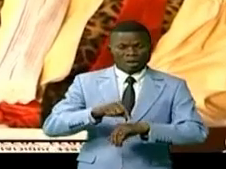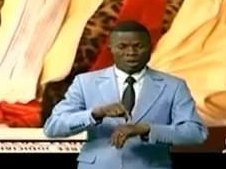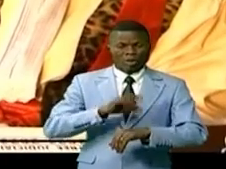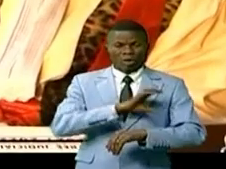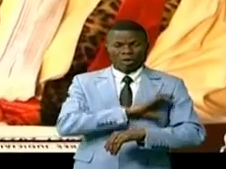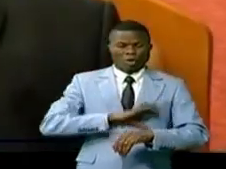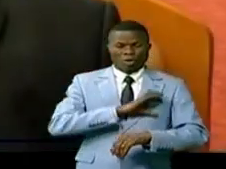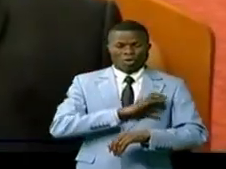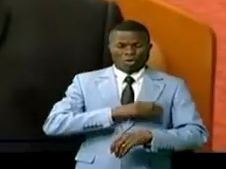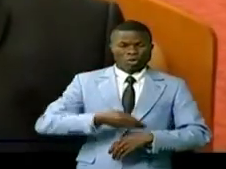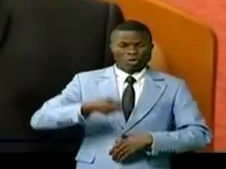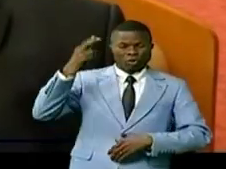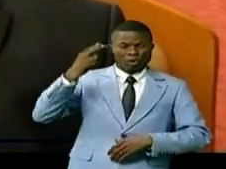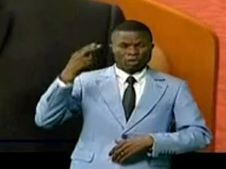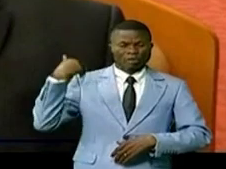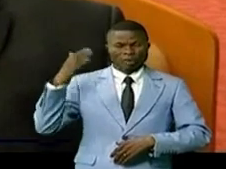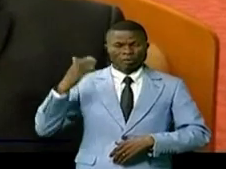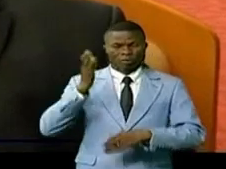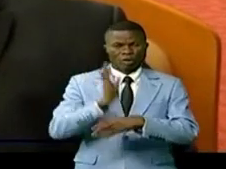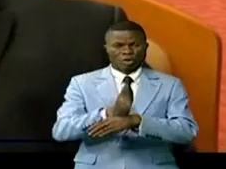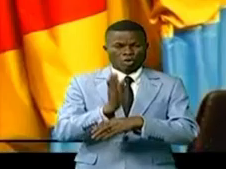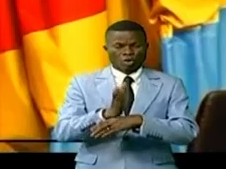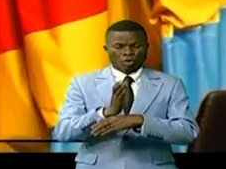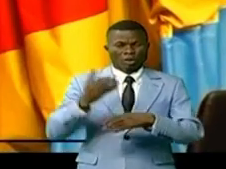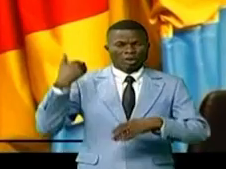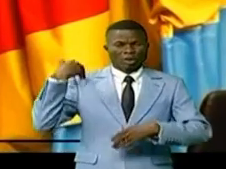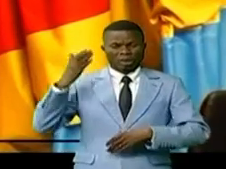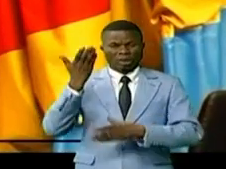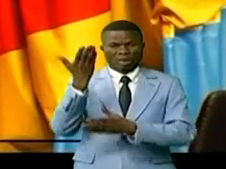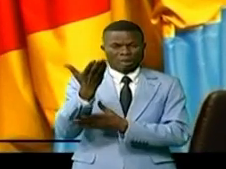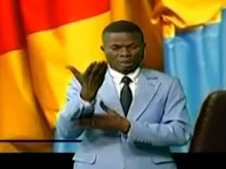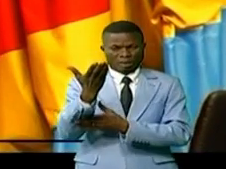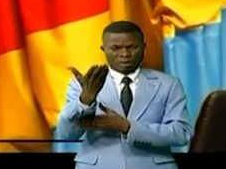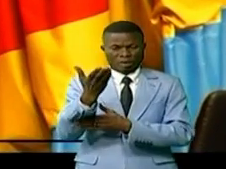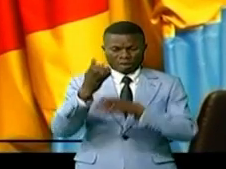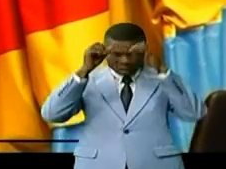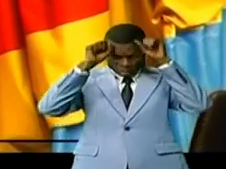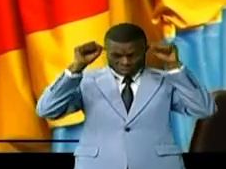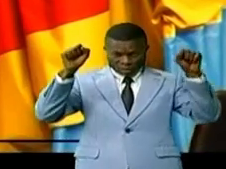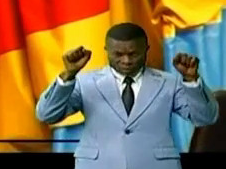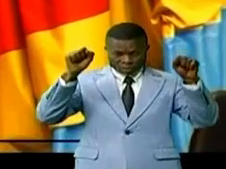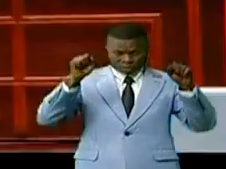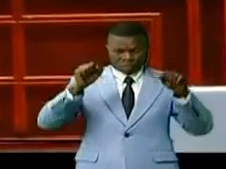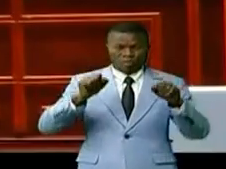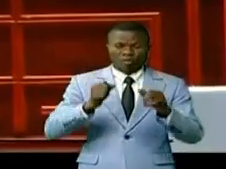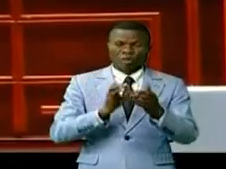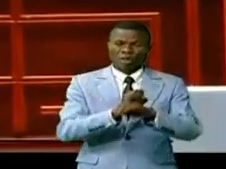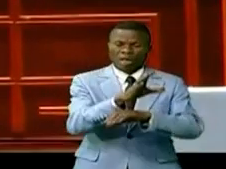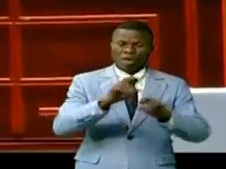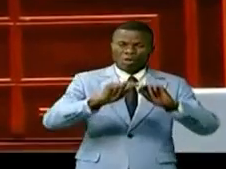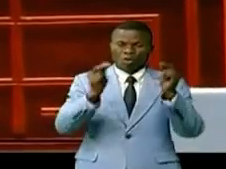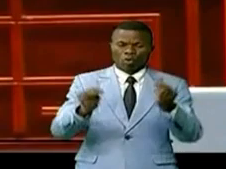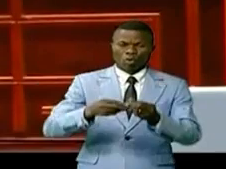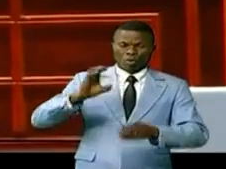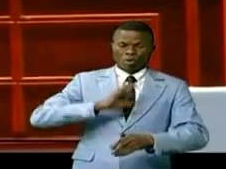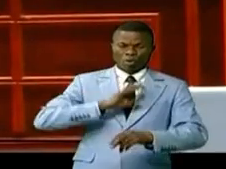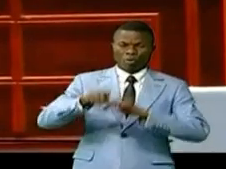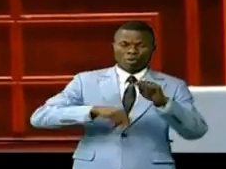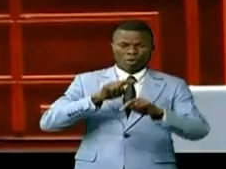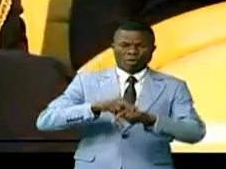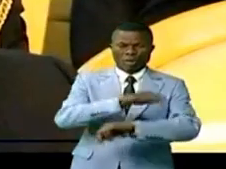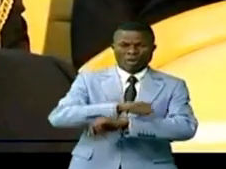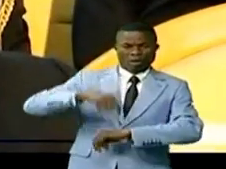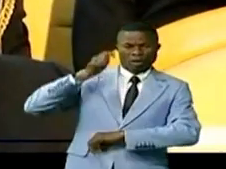responsables de l'État, le Conseil d'État sollicite du magistrat suprême le détachement d'une unité de police judiciaire de parquet près